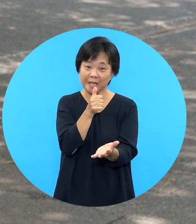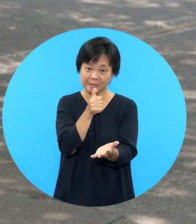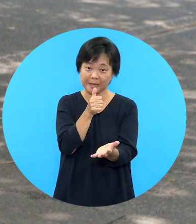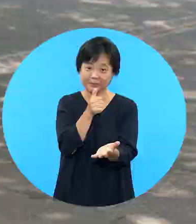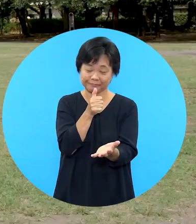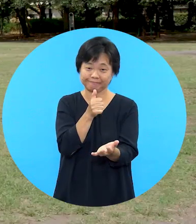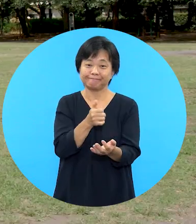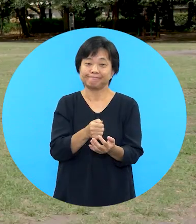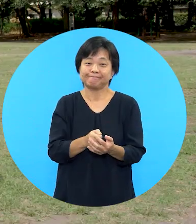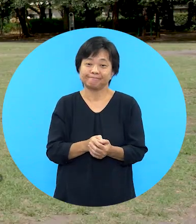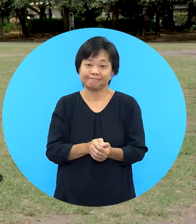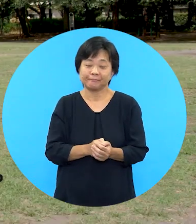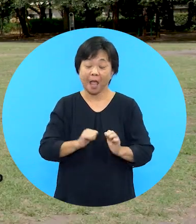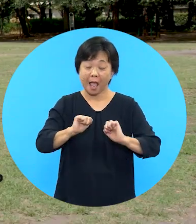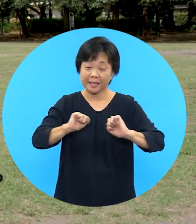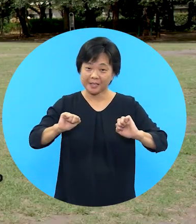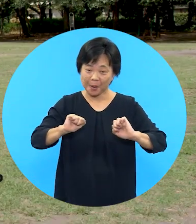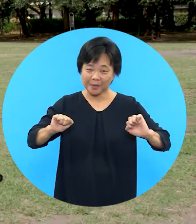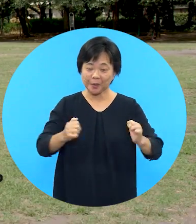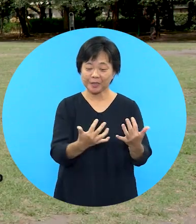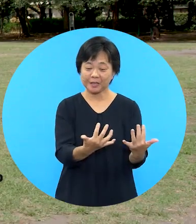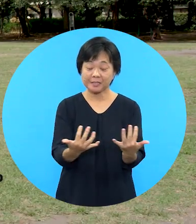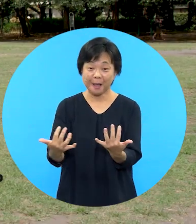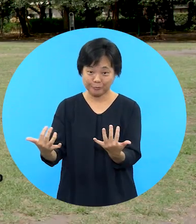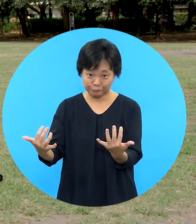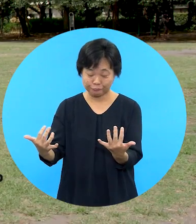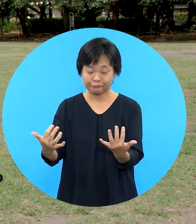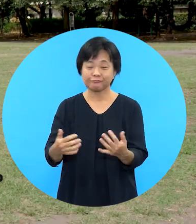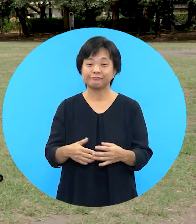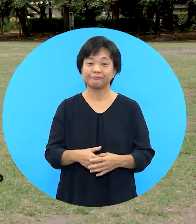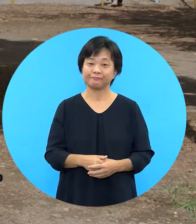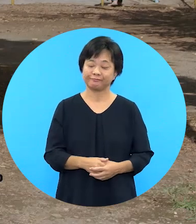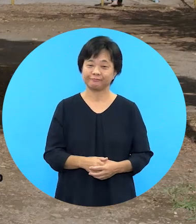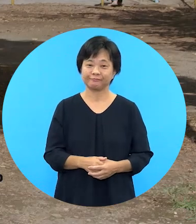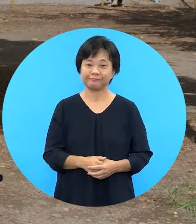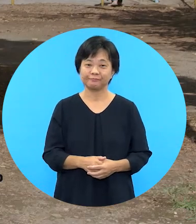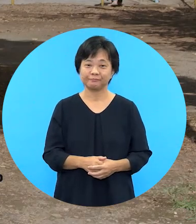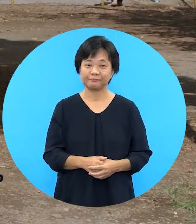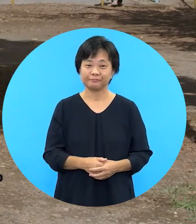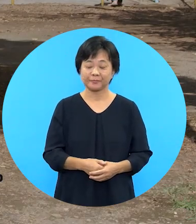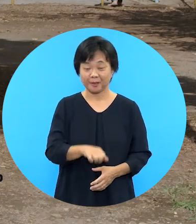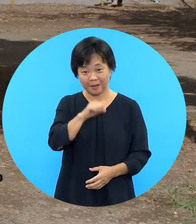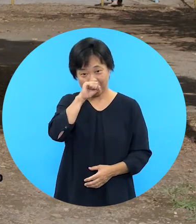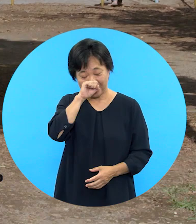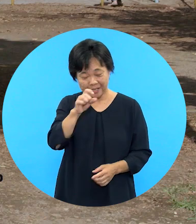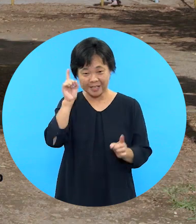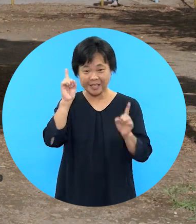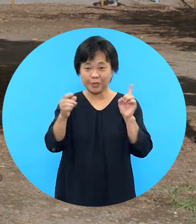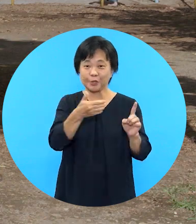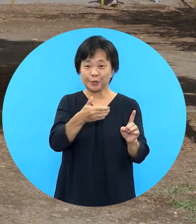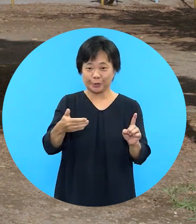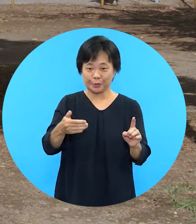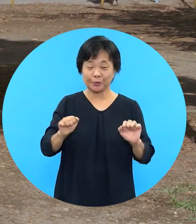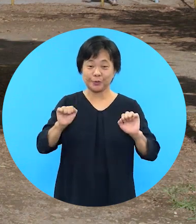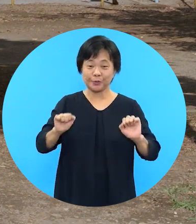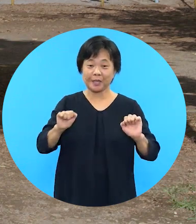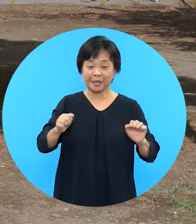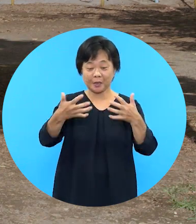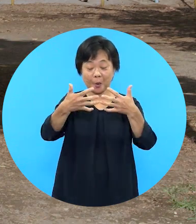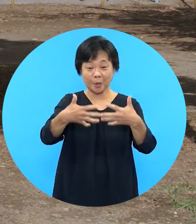。 広々とした芝生広場、充実した遊具や健康器